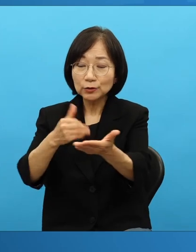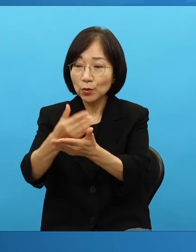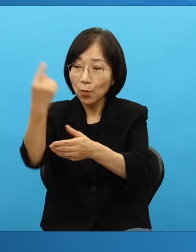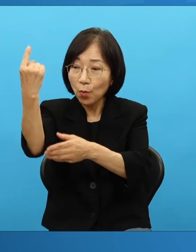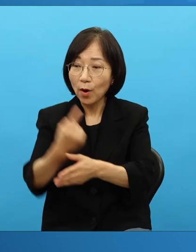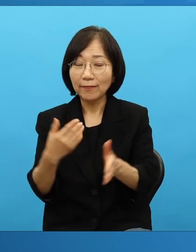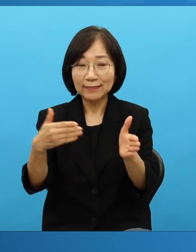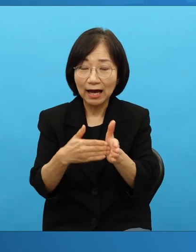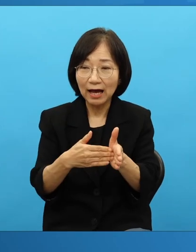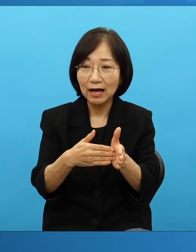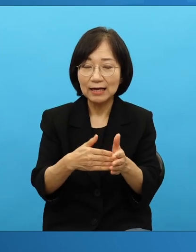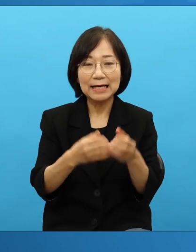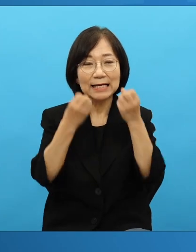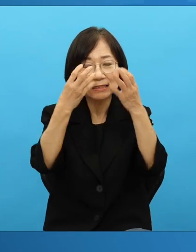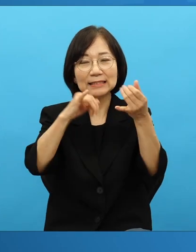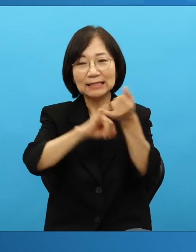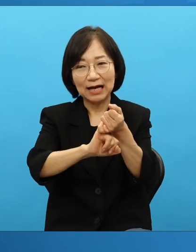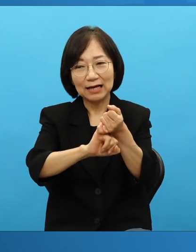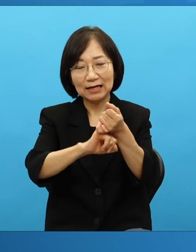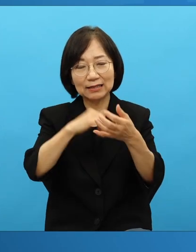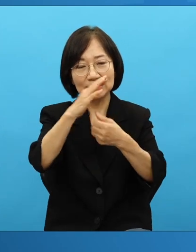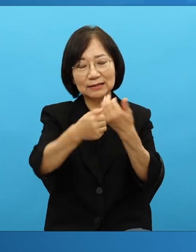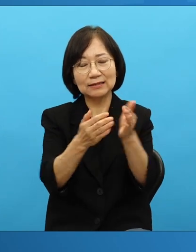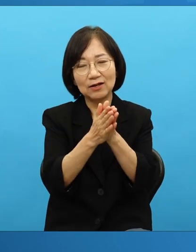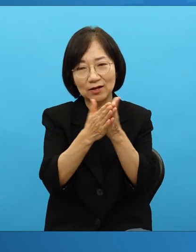신약성경. 마태, 마가, 누가,